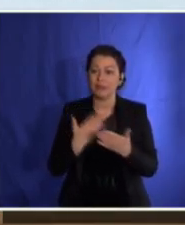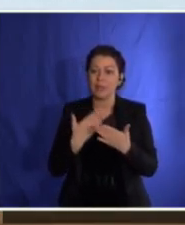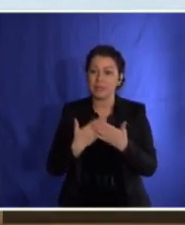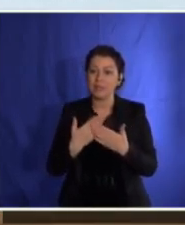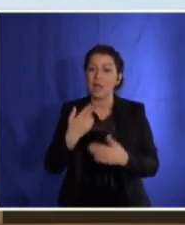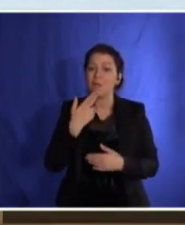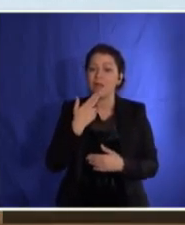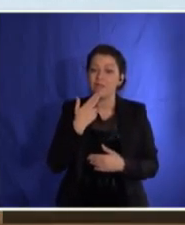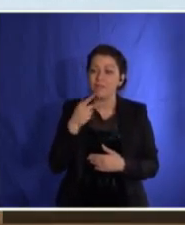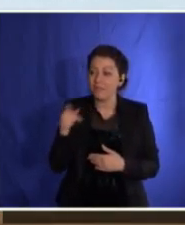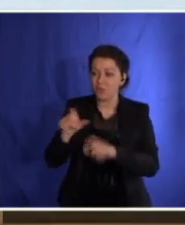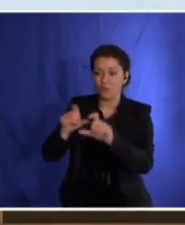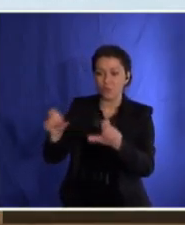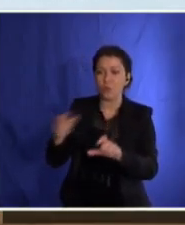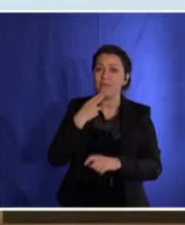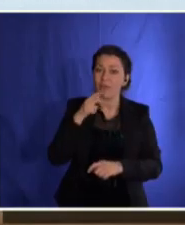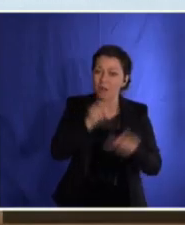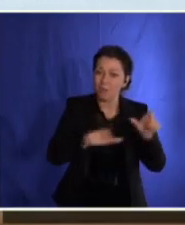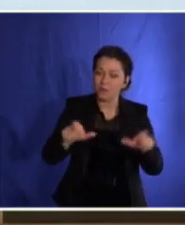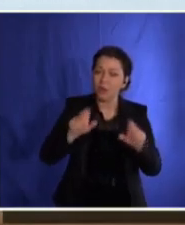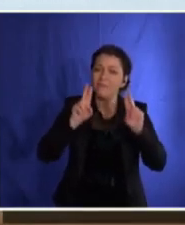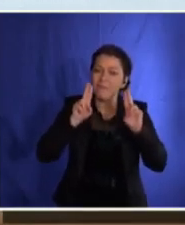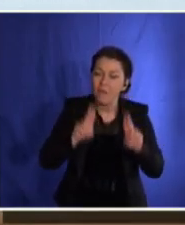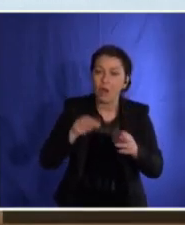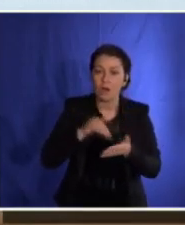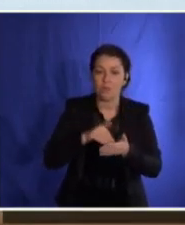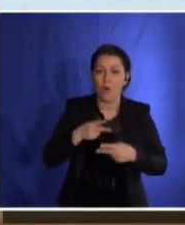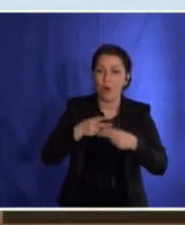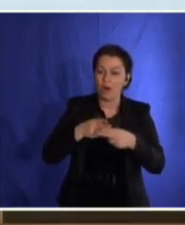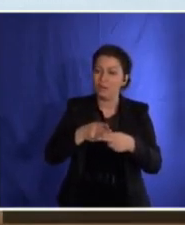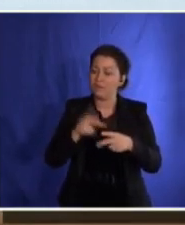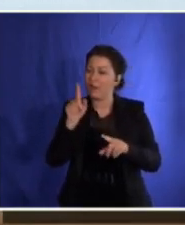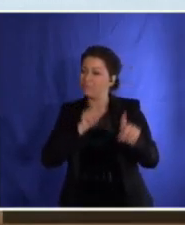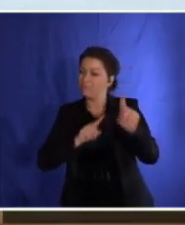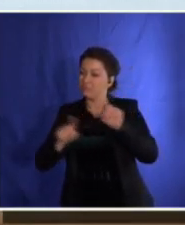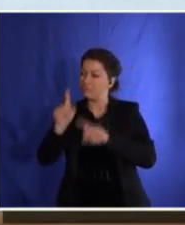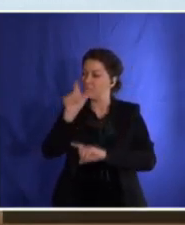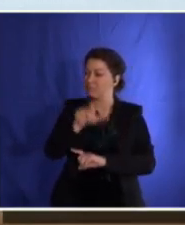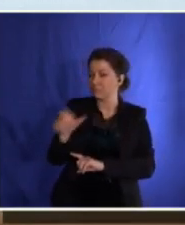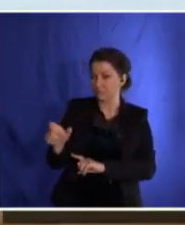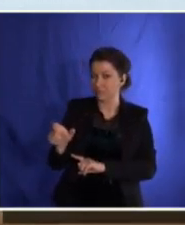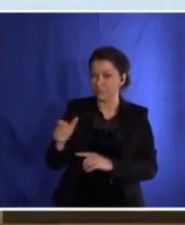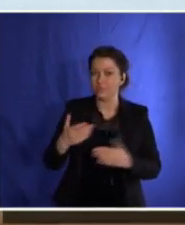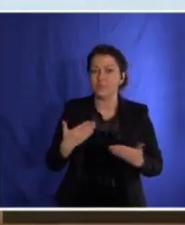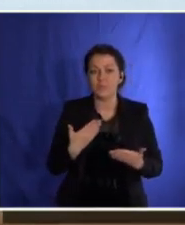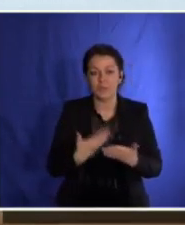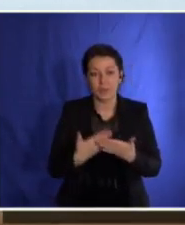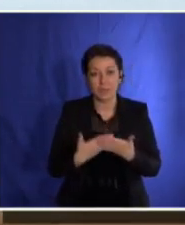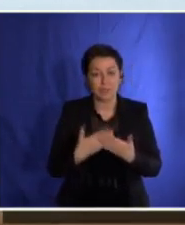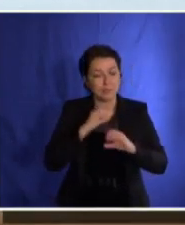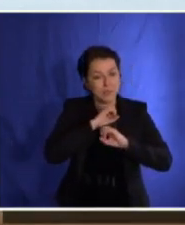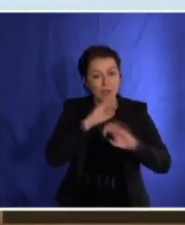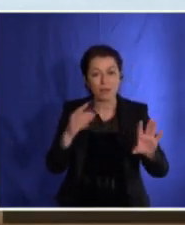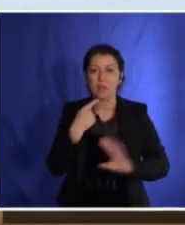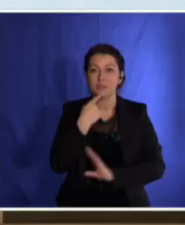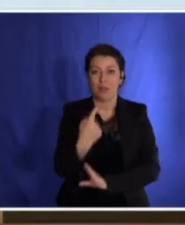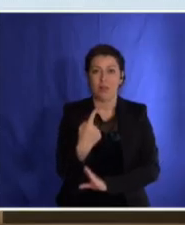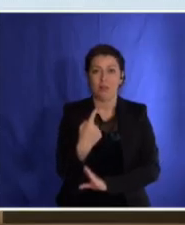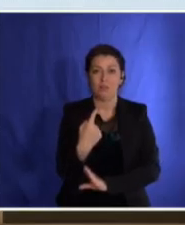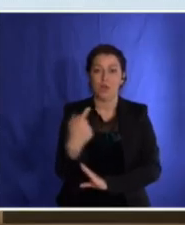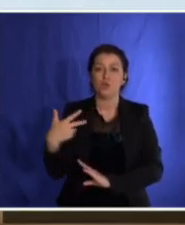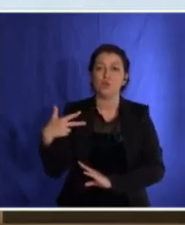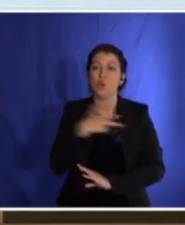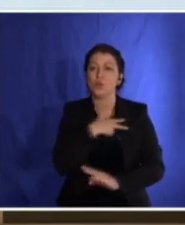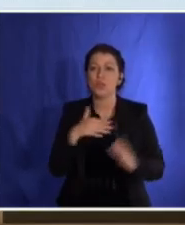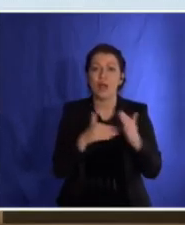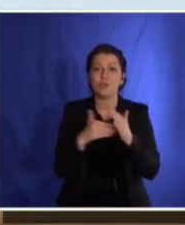Misskredit, die unsere Hilfe auch wirklich brauchen. Bringen wir es auf den Punkt, das Sozialsystem muss